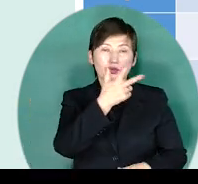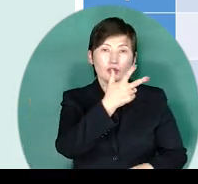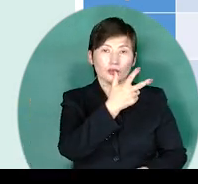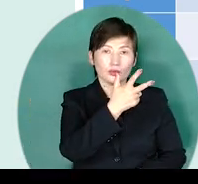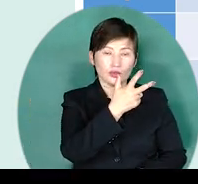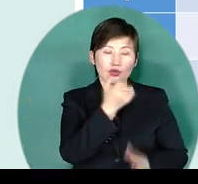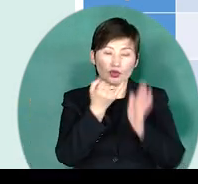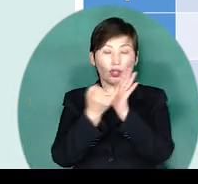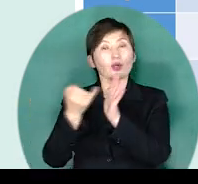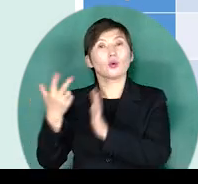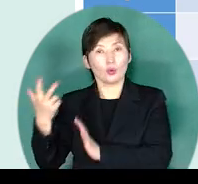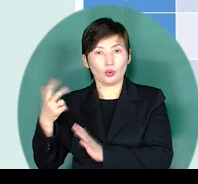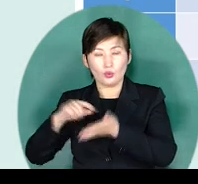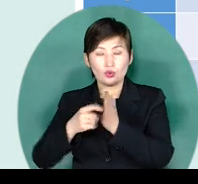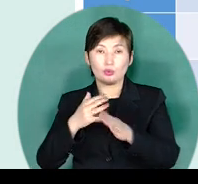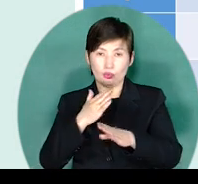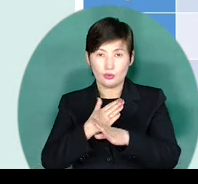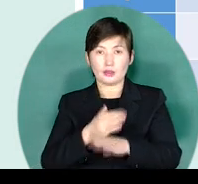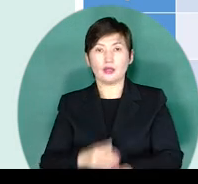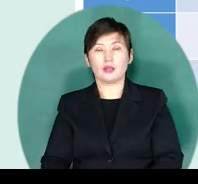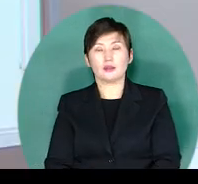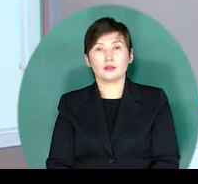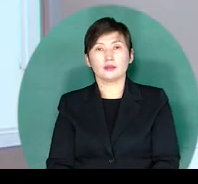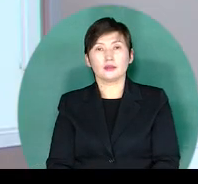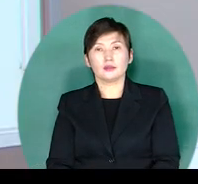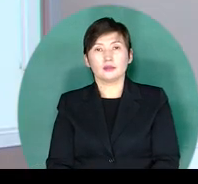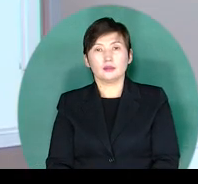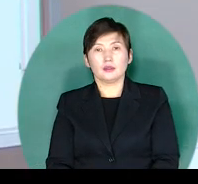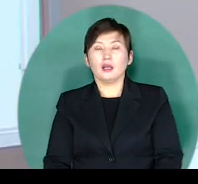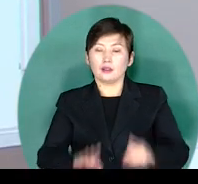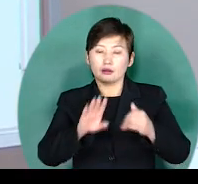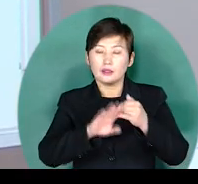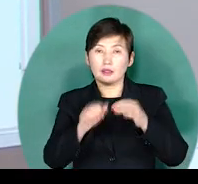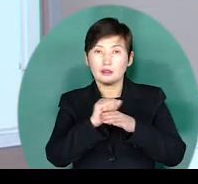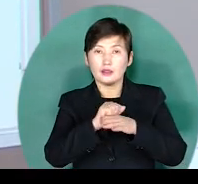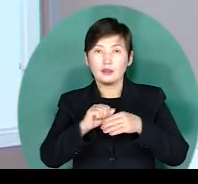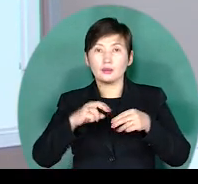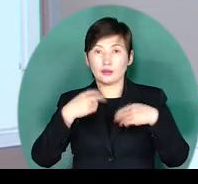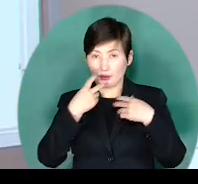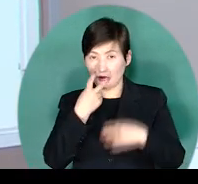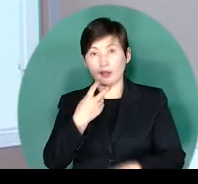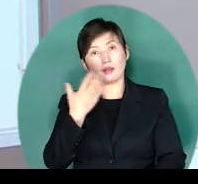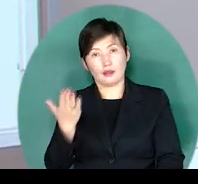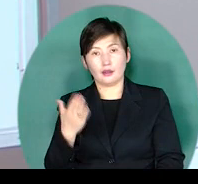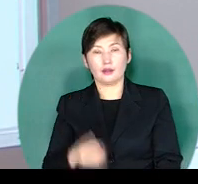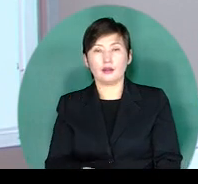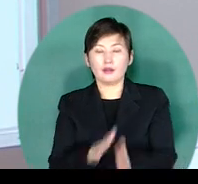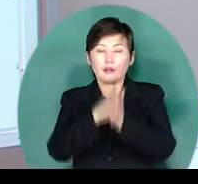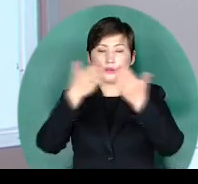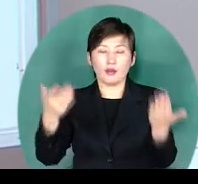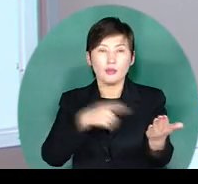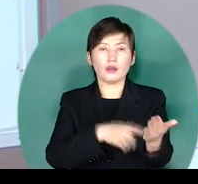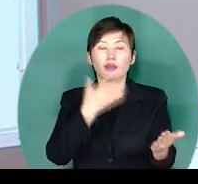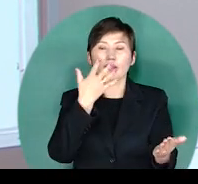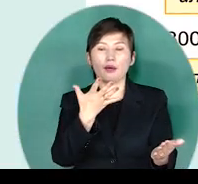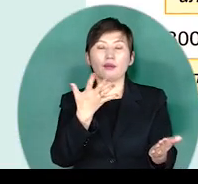7856 82 72 63. За сайн байна. Бүгдээрээ үржүүлэх үүртэй давтлаа шүү дээ. Одоо бүгдээрээ дараагийн даалгавар руу орцгаая. Сурхчийн 58 дахь